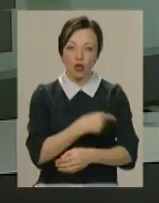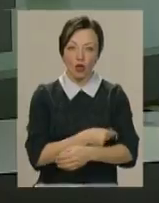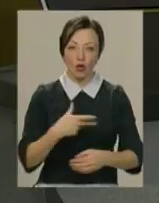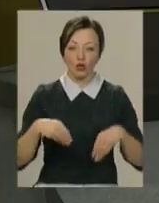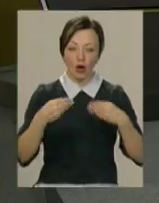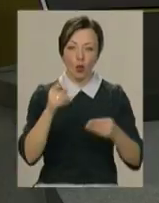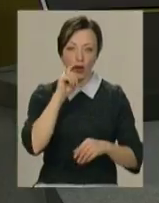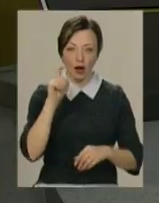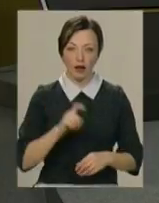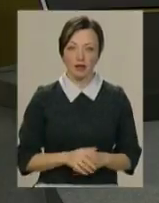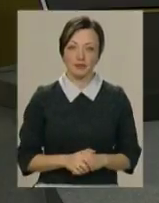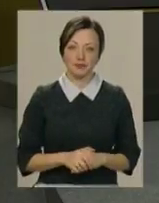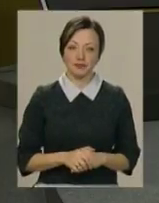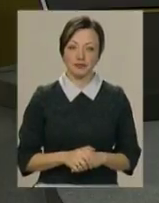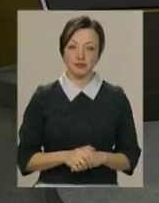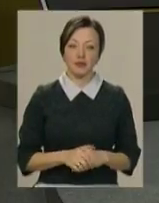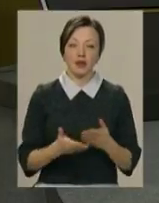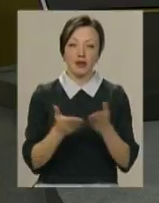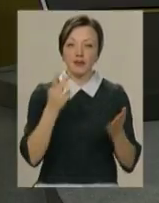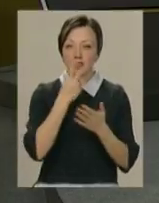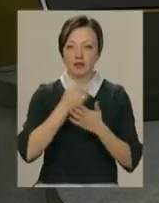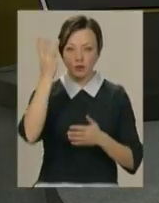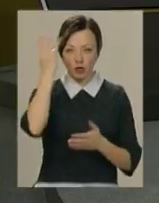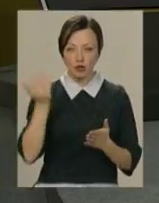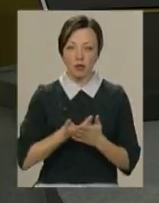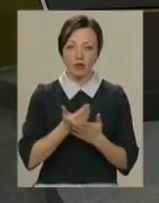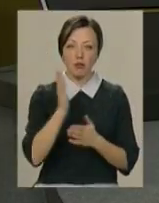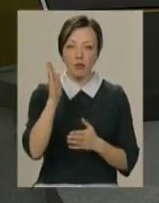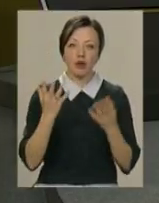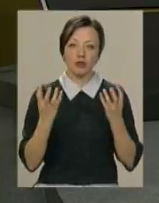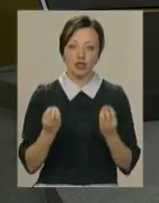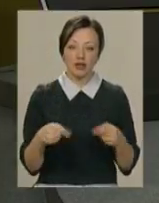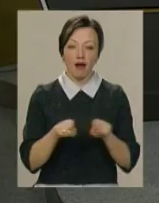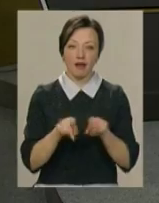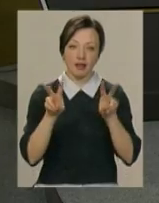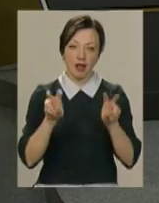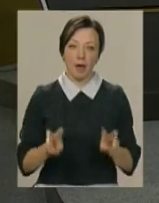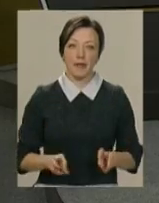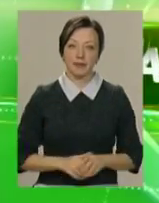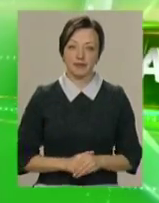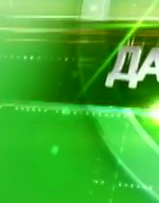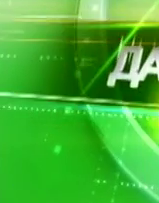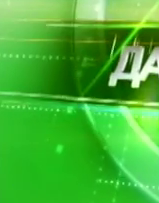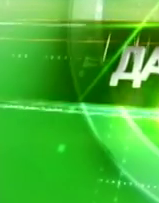України. Ви дивитесь Подільську панораму, і попереду ще такі теми.